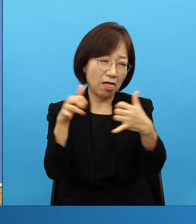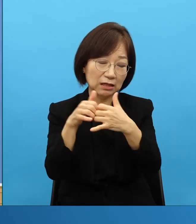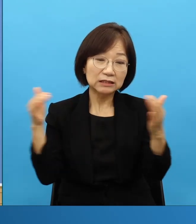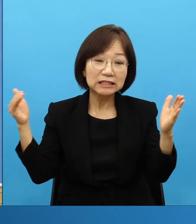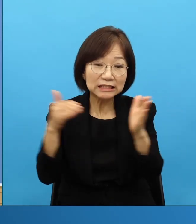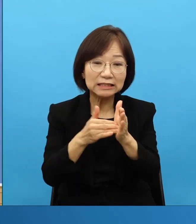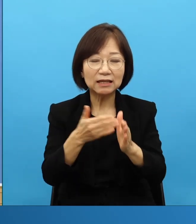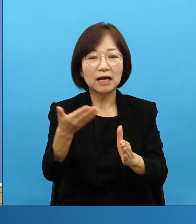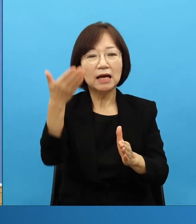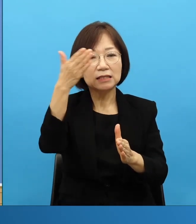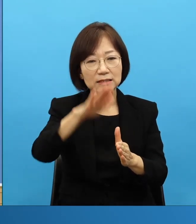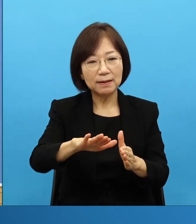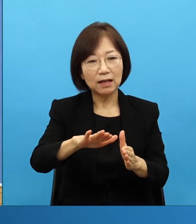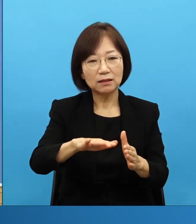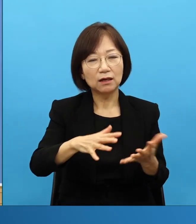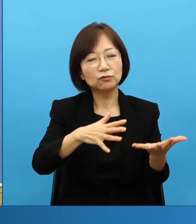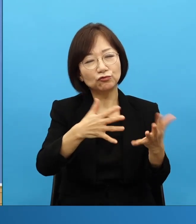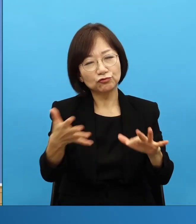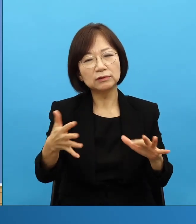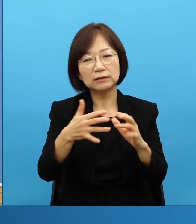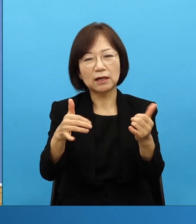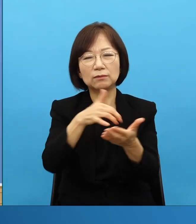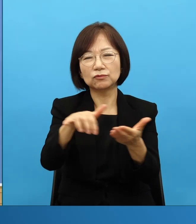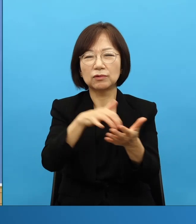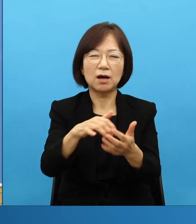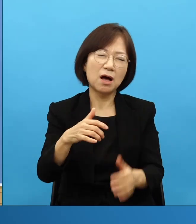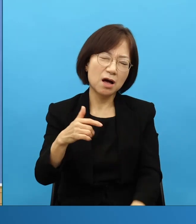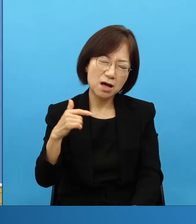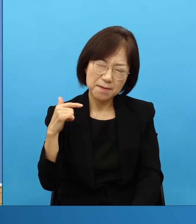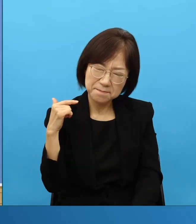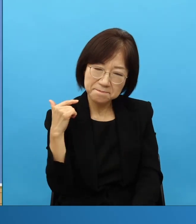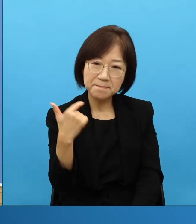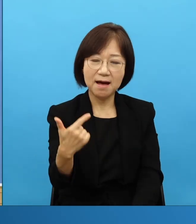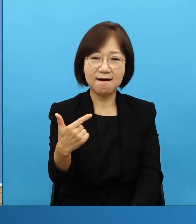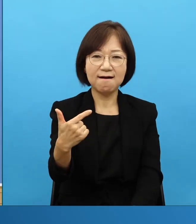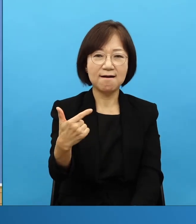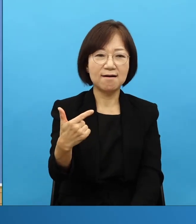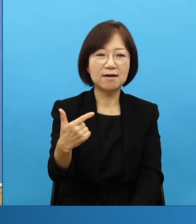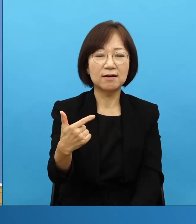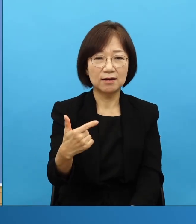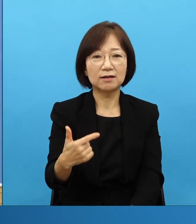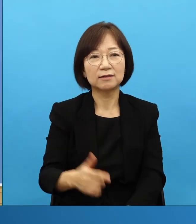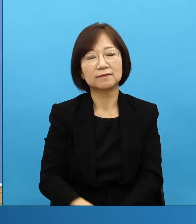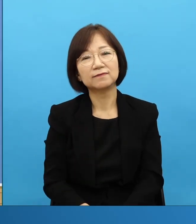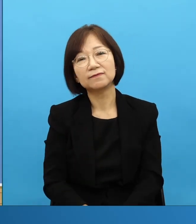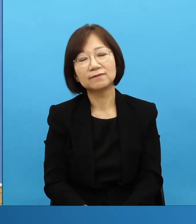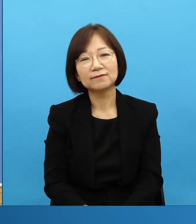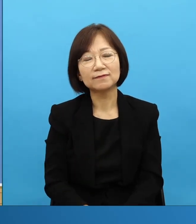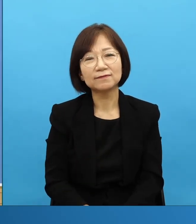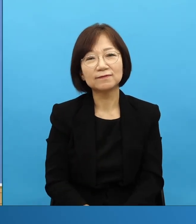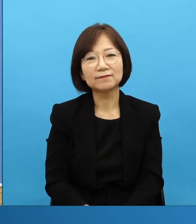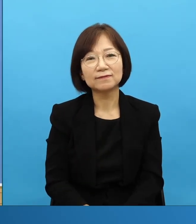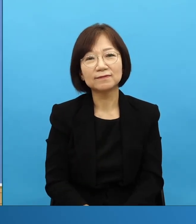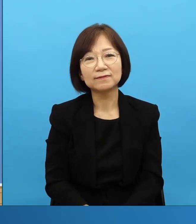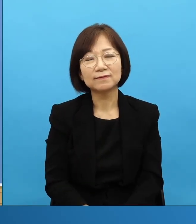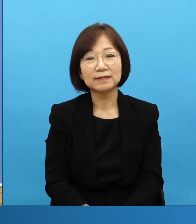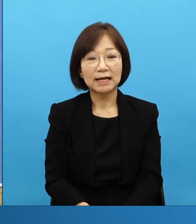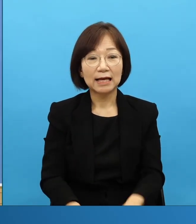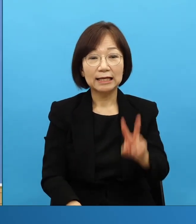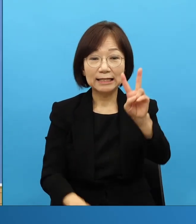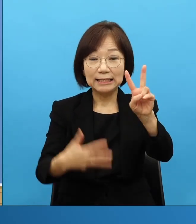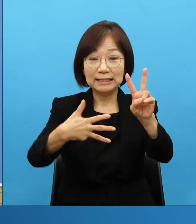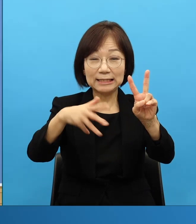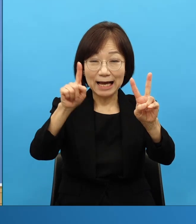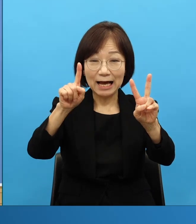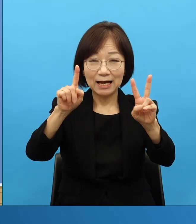through all this 무참하게 despair. 죽였잖아요. And they annihilated all these people in such 근데 despicable ways. 이 지금 2차 대전의 주범인